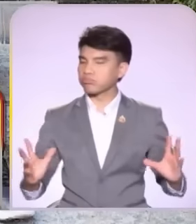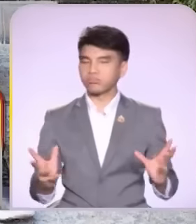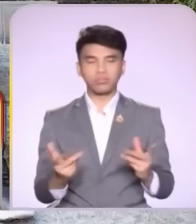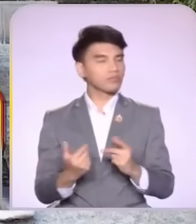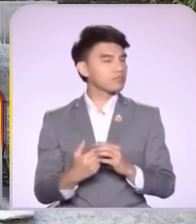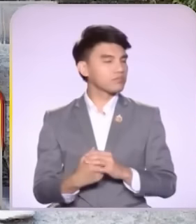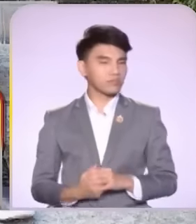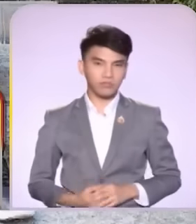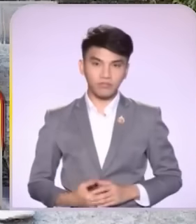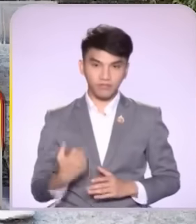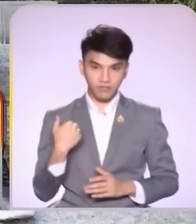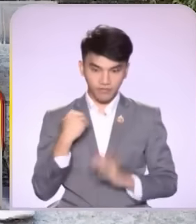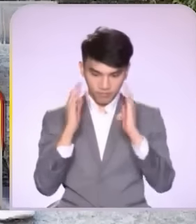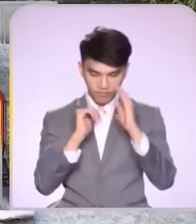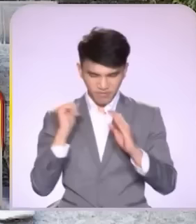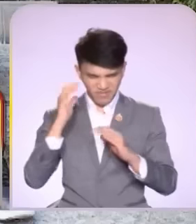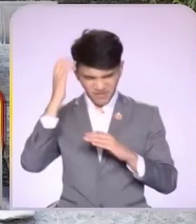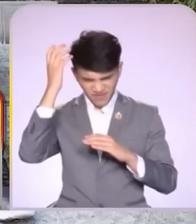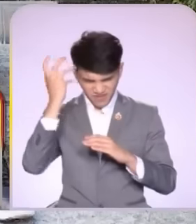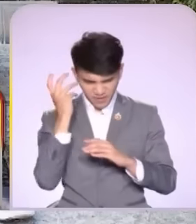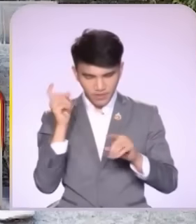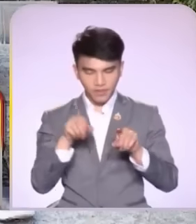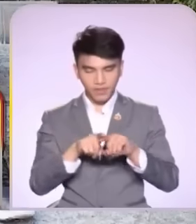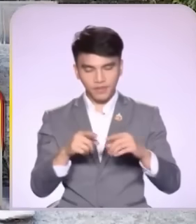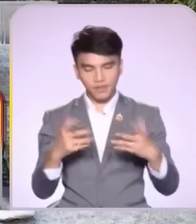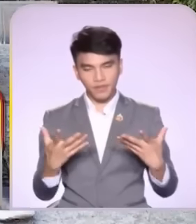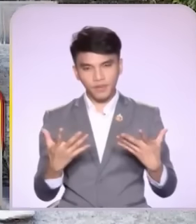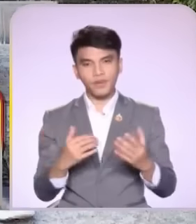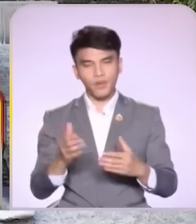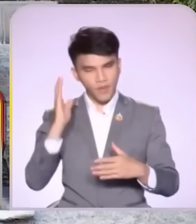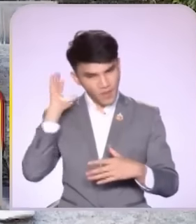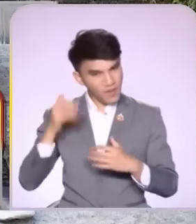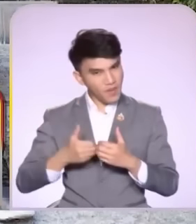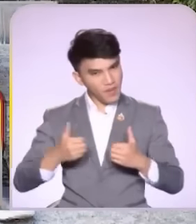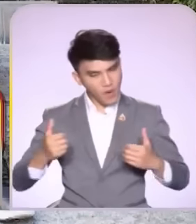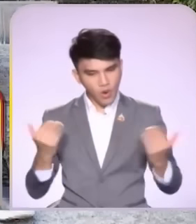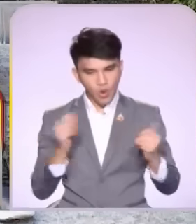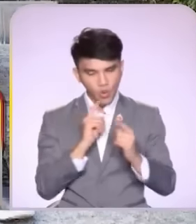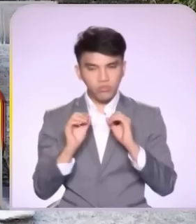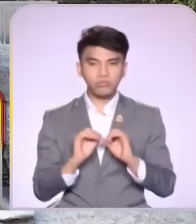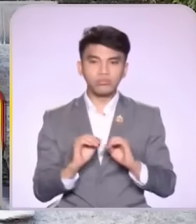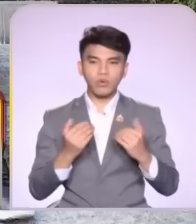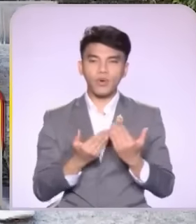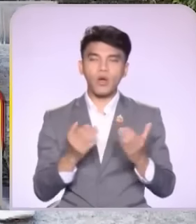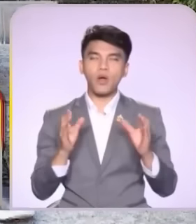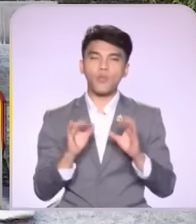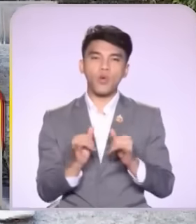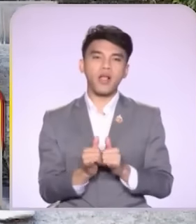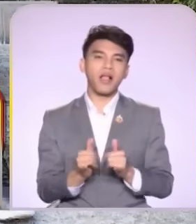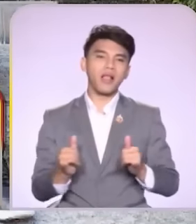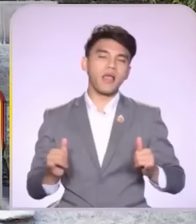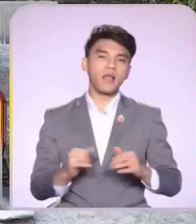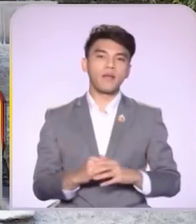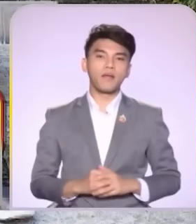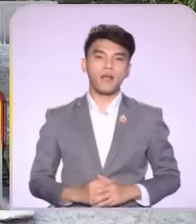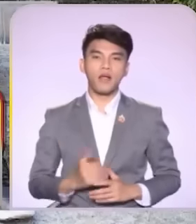าตัวและยังมีอีกหลายคนที่เครียดจนสโตรกสามีเลิกลูกไม่คุยด้วยครอบครัวแตกแยกคุณ